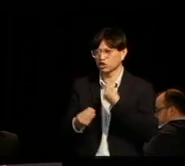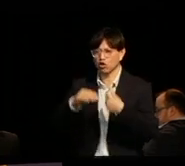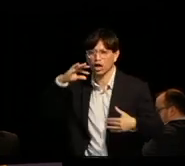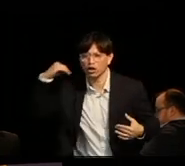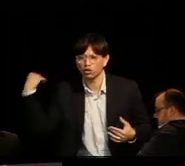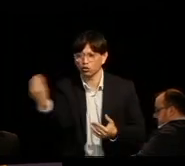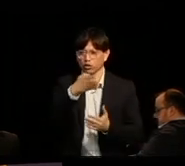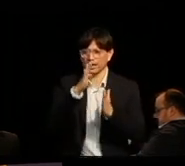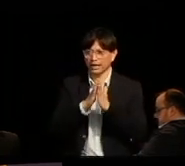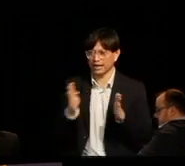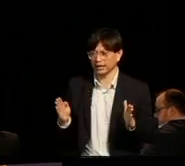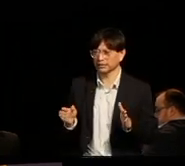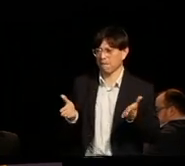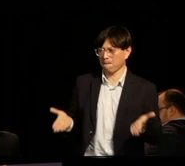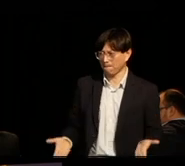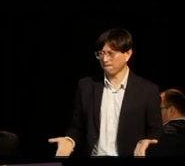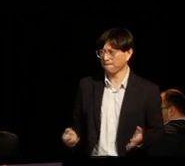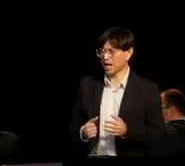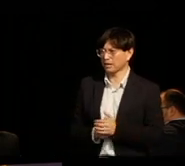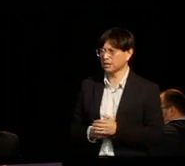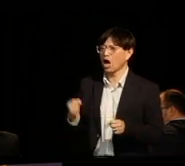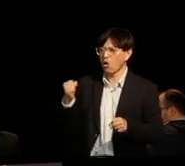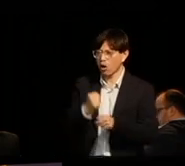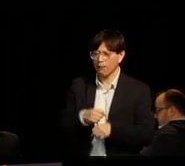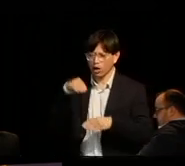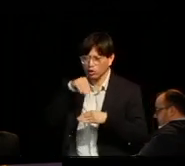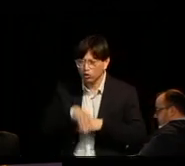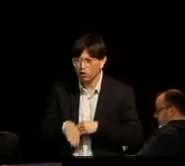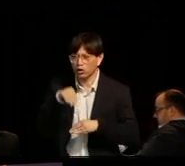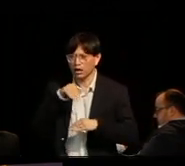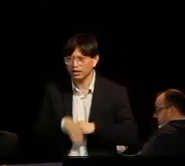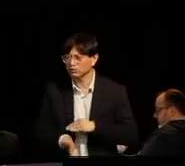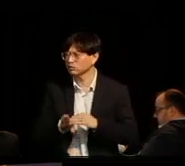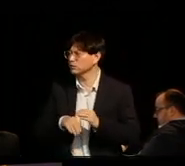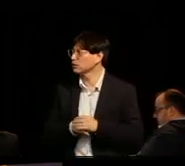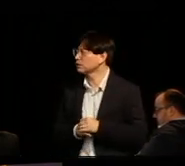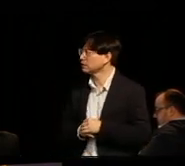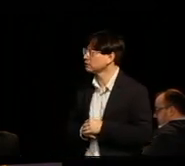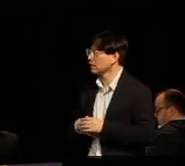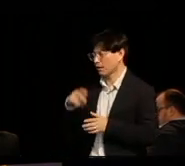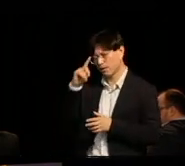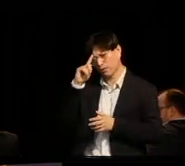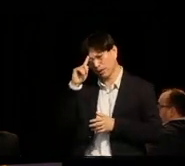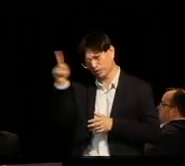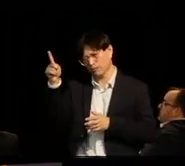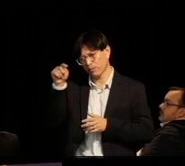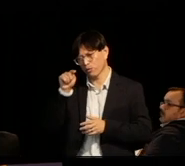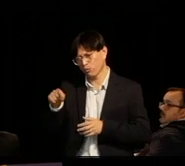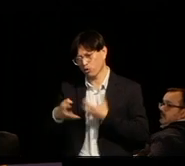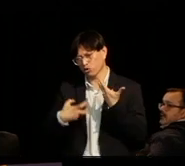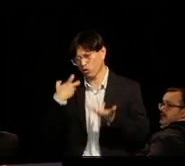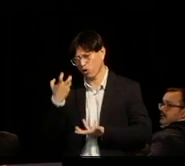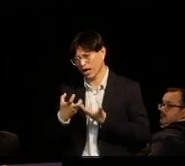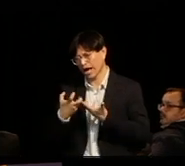catechesi però la catechesi è un laboratorio di inclusione notevole e quindi sappiamo che è un punto caldo